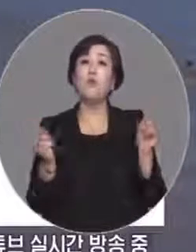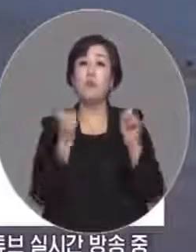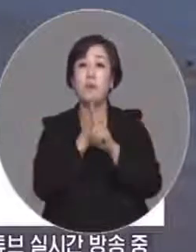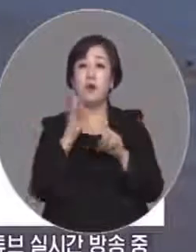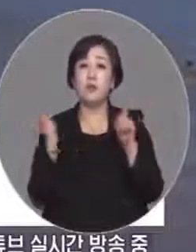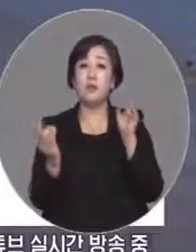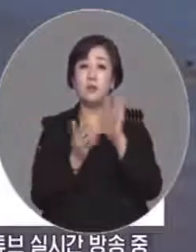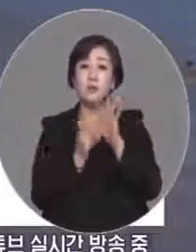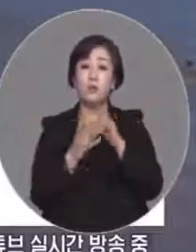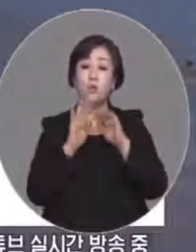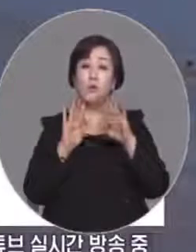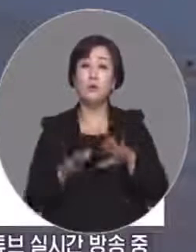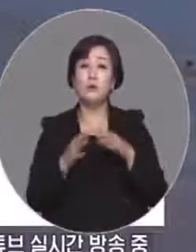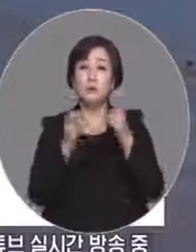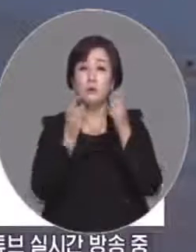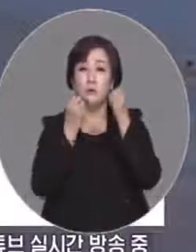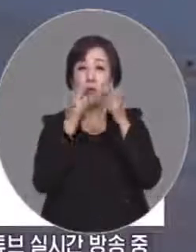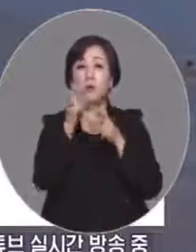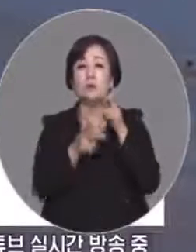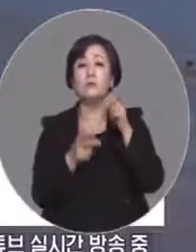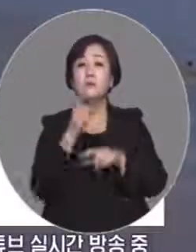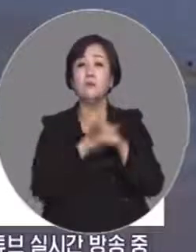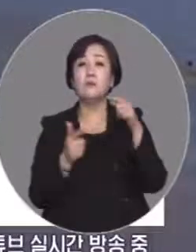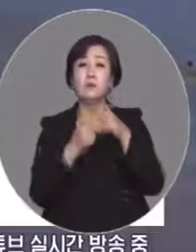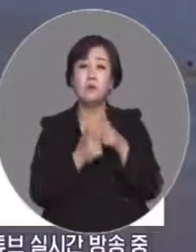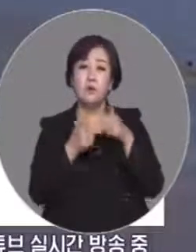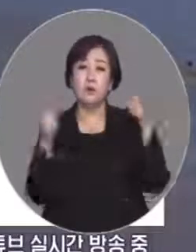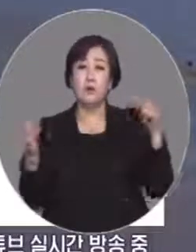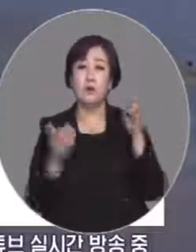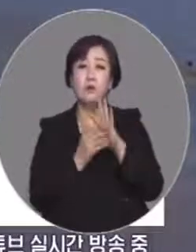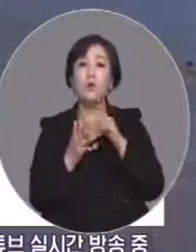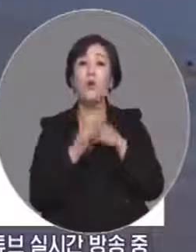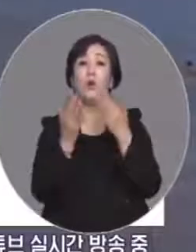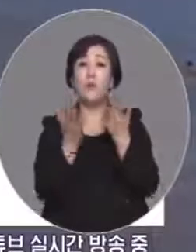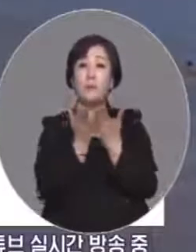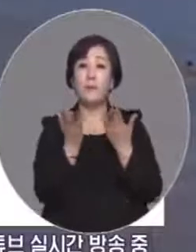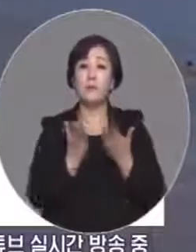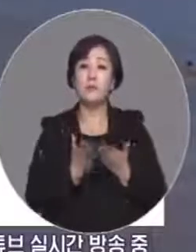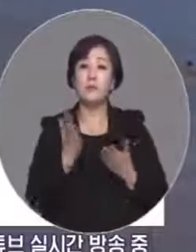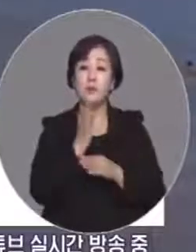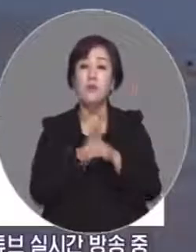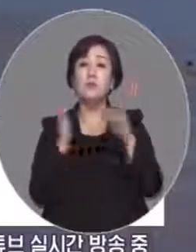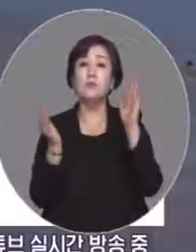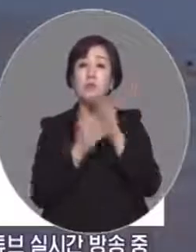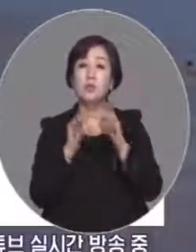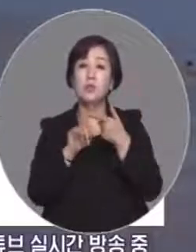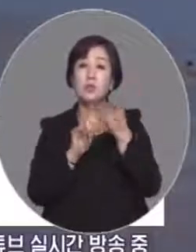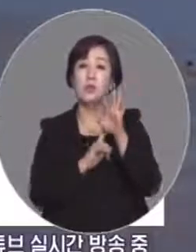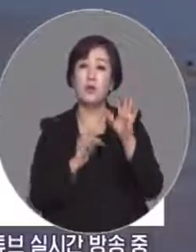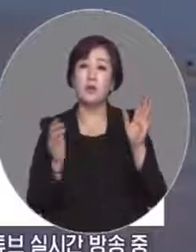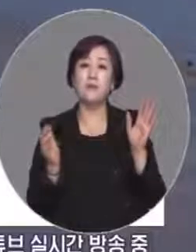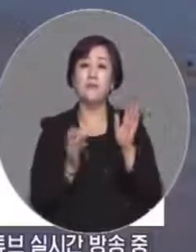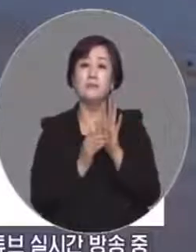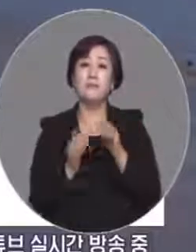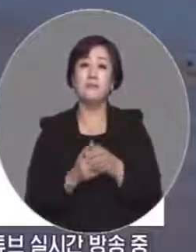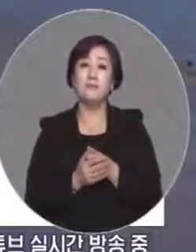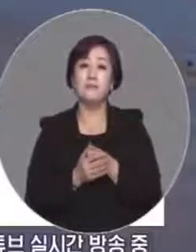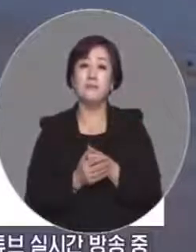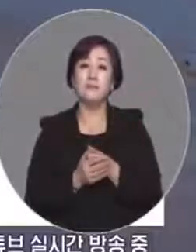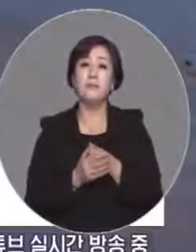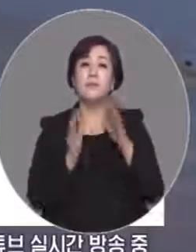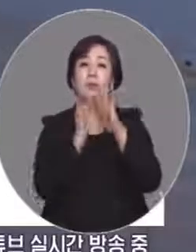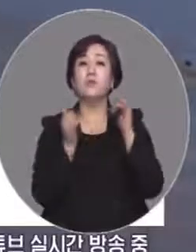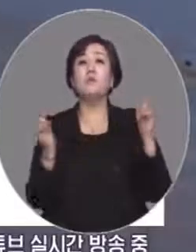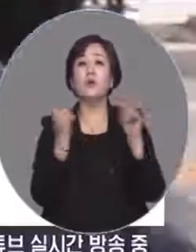되고, 또 요즘 새로운 사람이 많이 나온다 아닙니까? 거기에 발맞춰 가기 위해서는